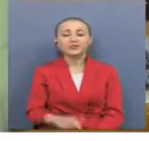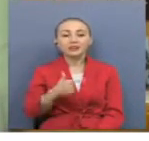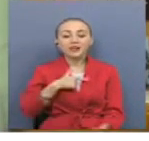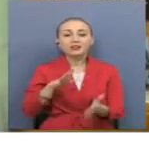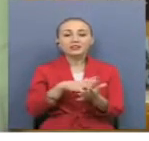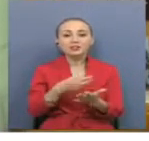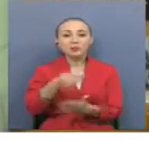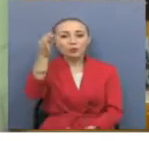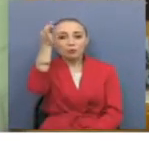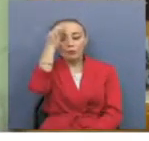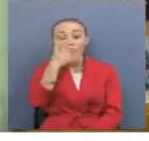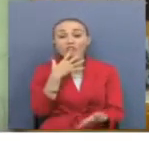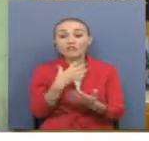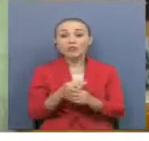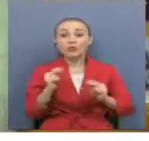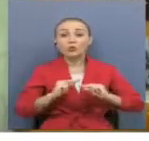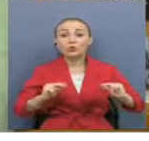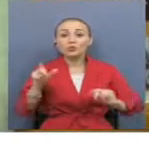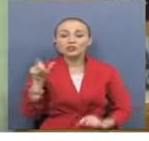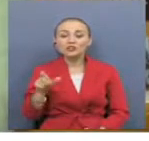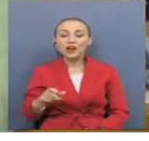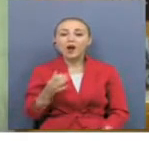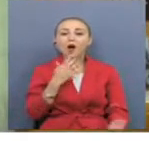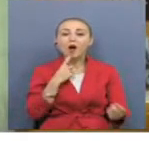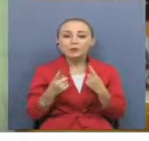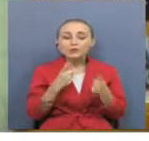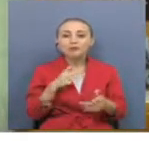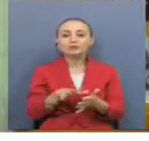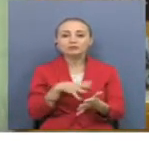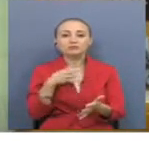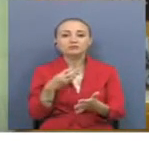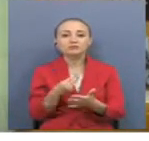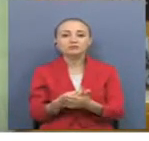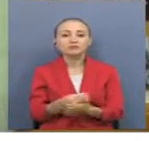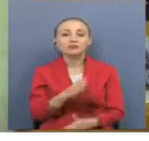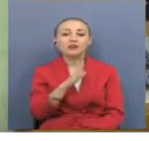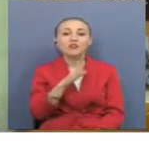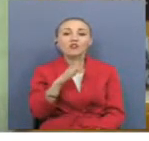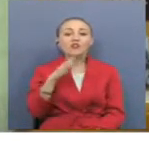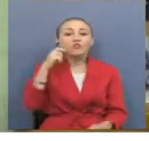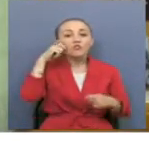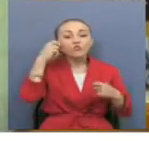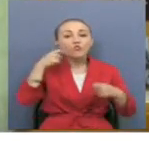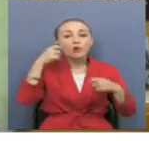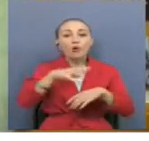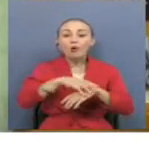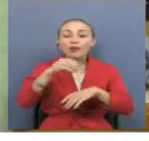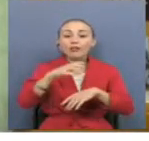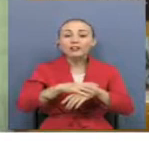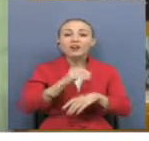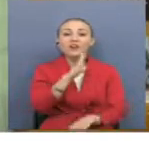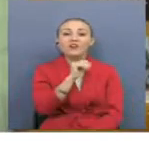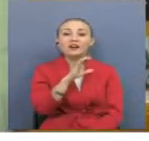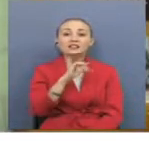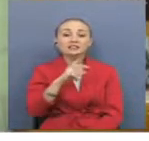пор помню. Мен ұстаздарымды ұмытқан жоқпын. Әлі де араласып тұрамыз. Мысалы, кейіз басуда менің тәлімгерім Людмила